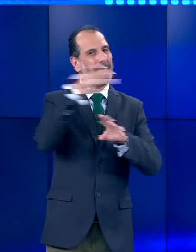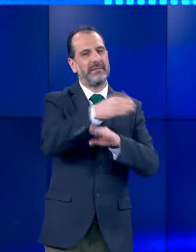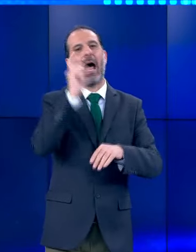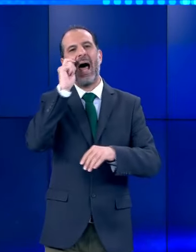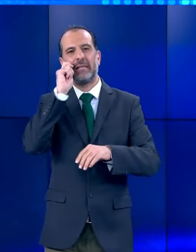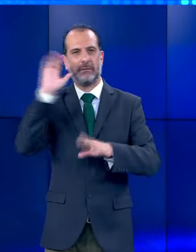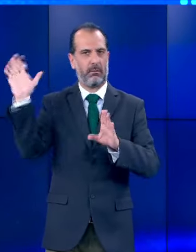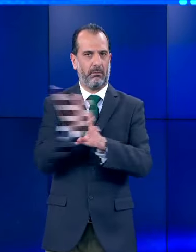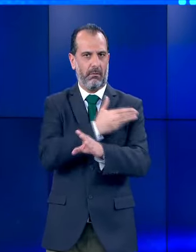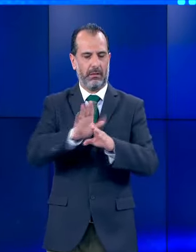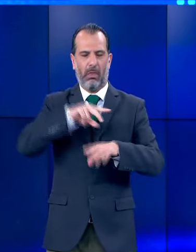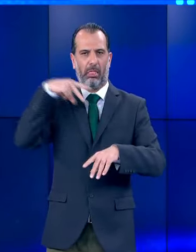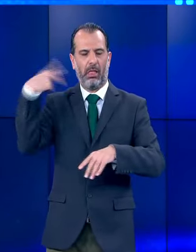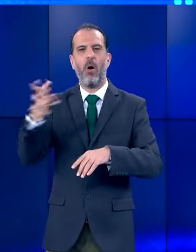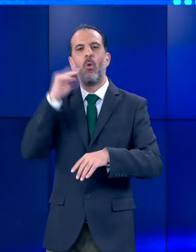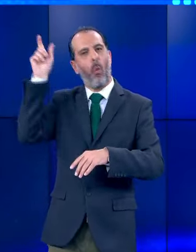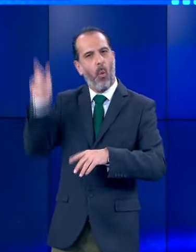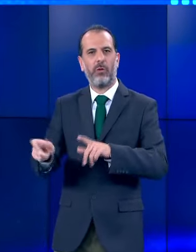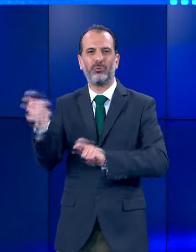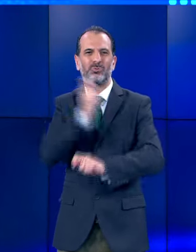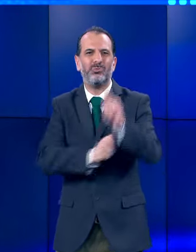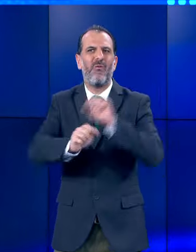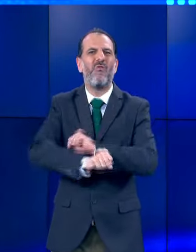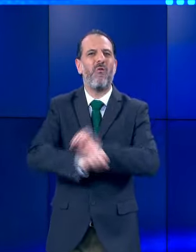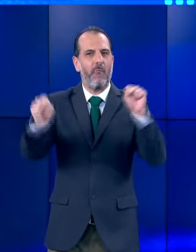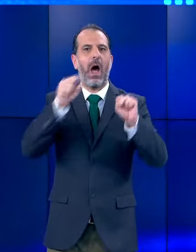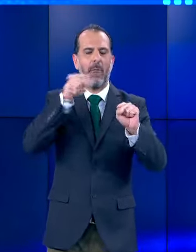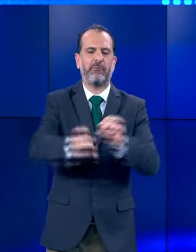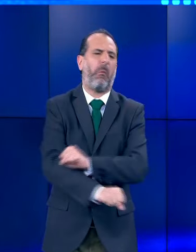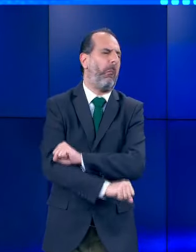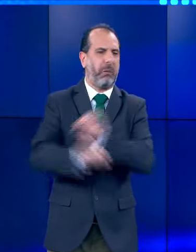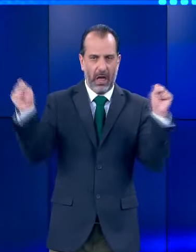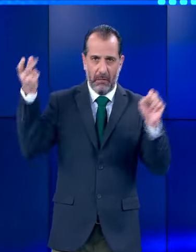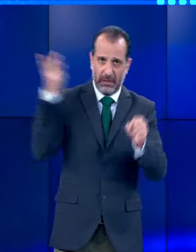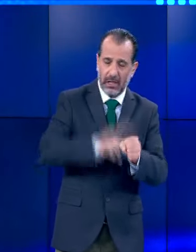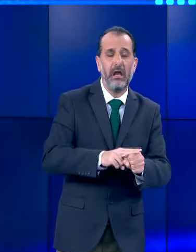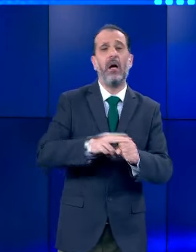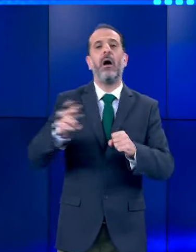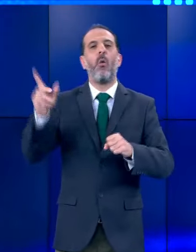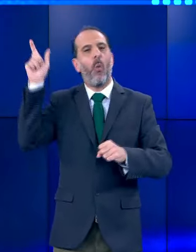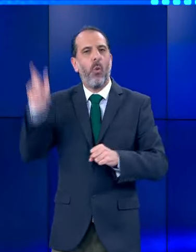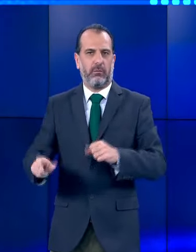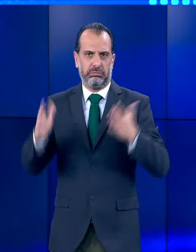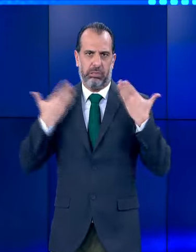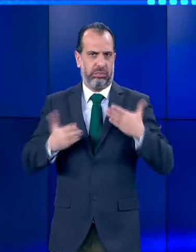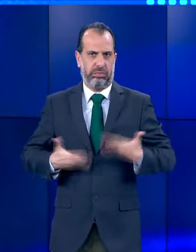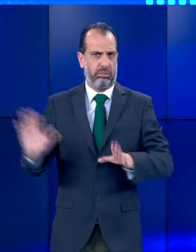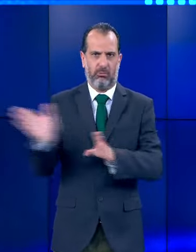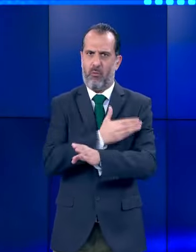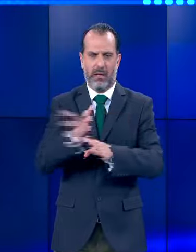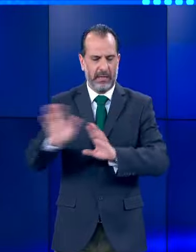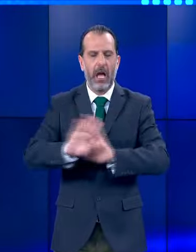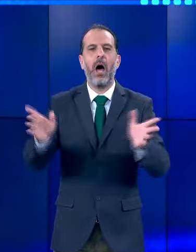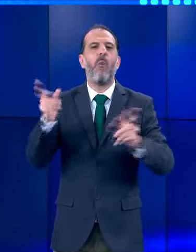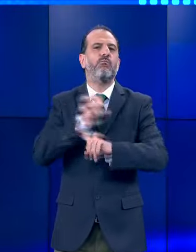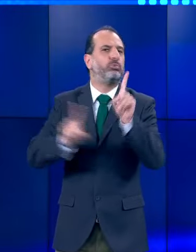διαμελίστηκε, κρατώντας τον αυτοσχέδιο εκρηκτικό μηχανισμό που εξεράγει. Ο Παναγιώτης Μπούσιος έχει τις πληροφορίες. Παναγιώτη. Καλά, μέσα στη